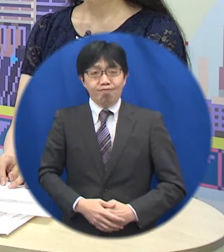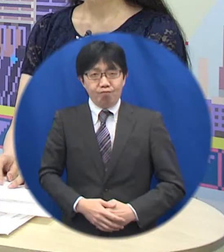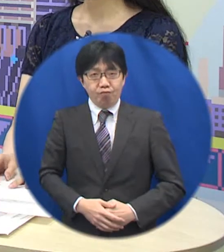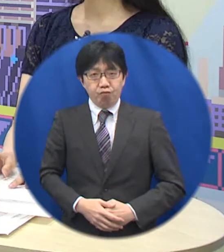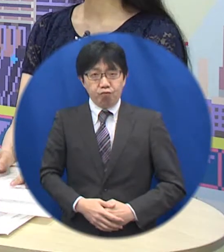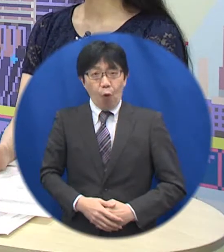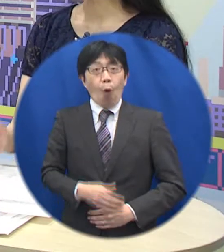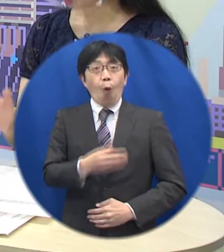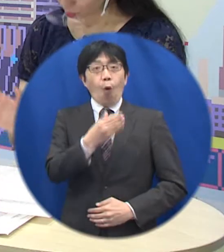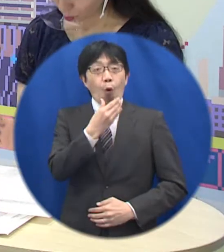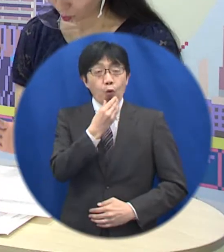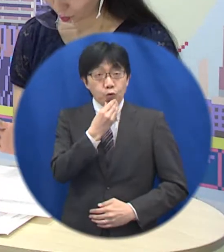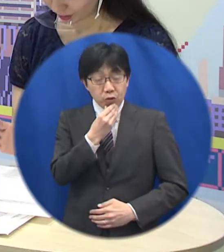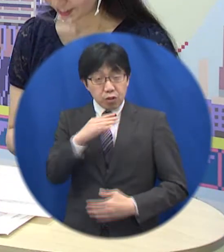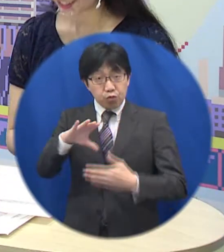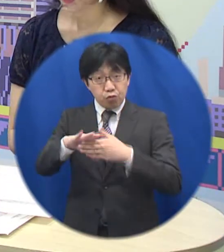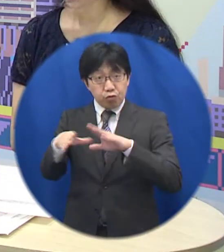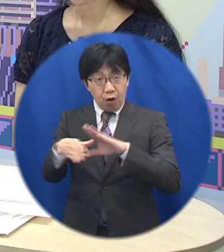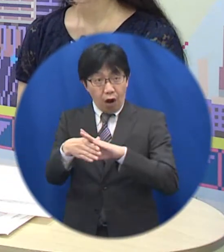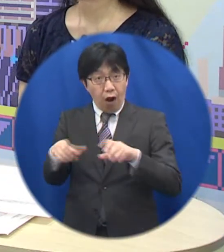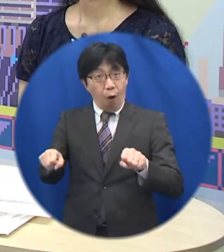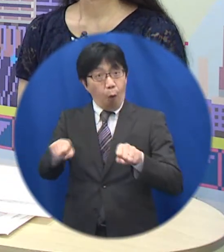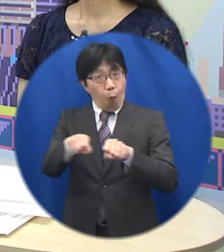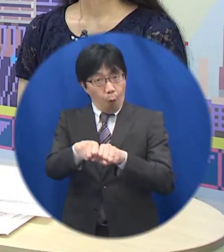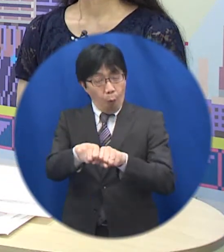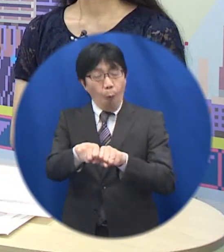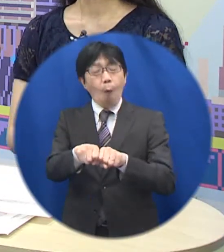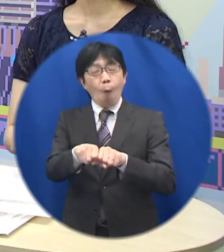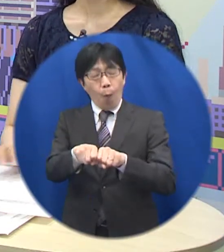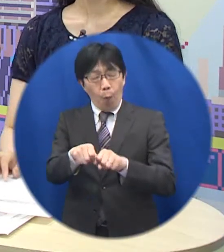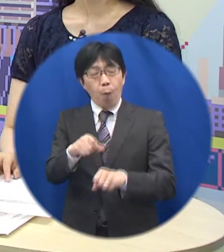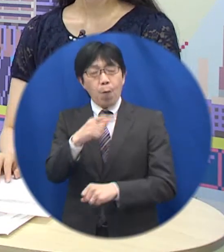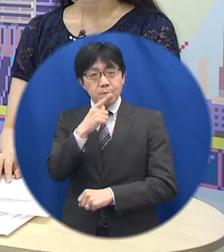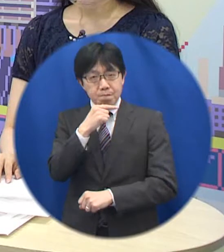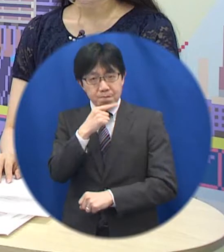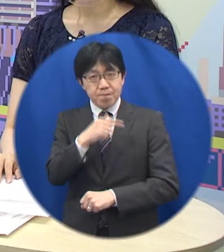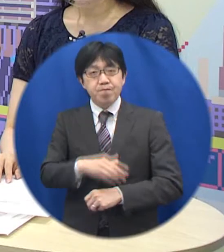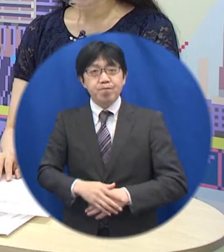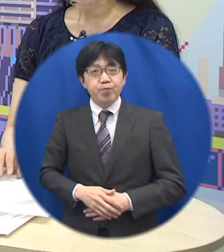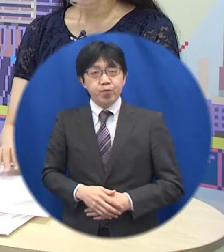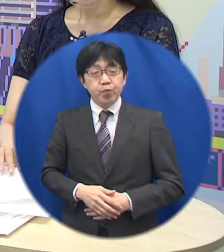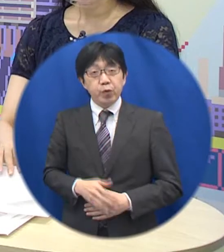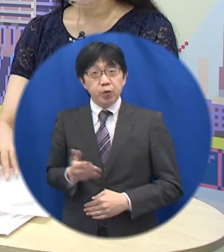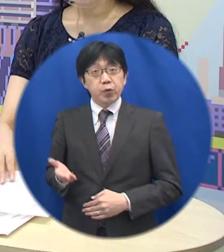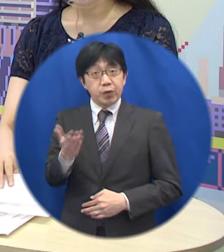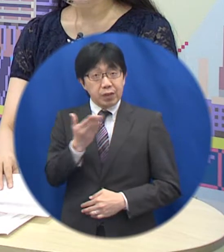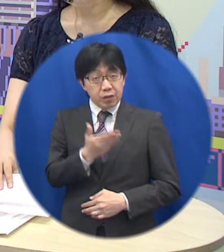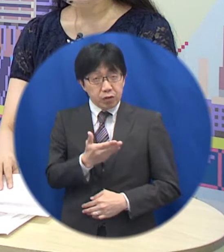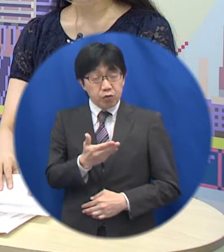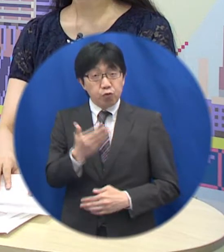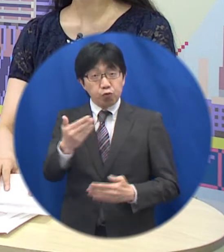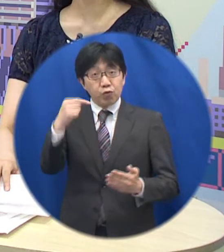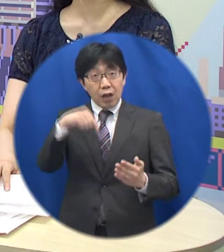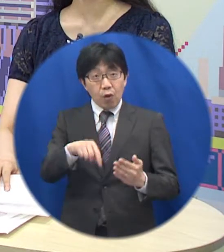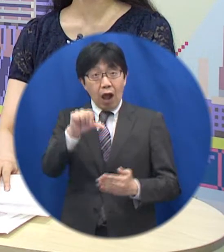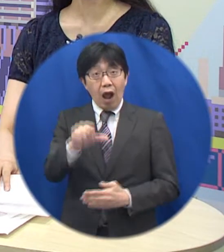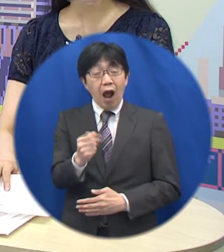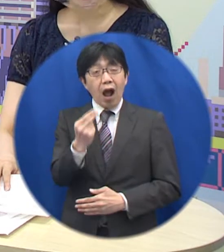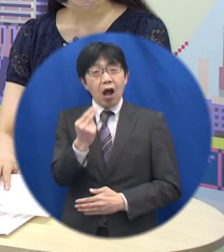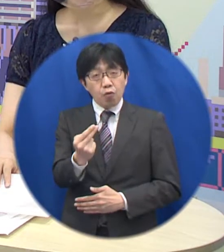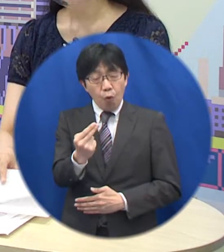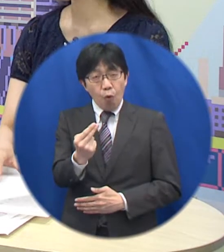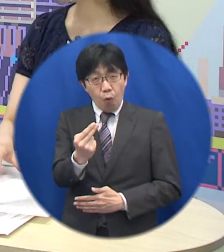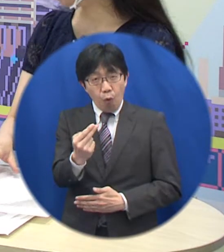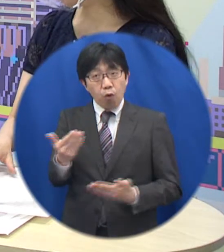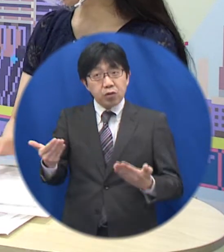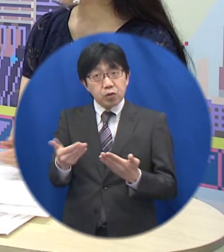福祉と文化の融合、大事ですが、ではここからは区内で開催しているアート事業につい